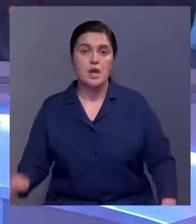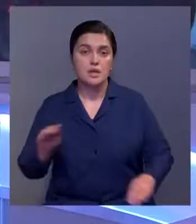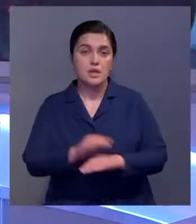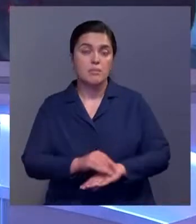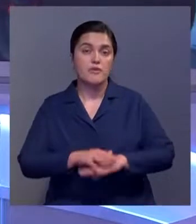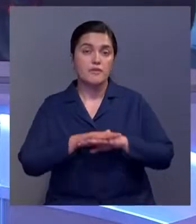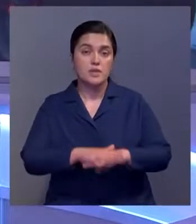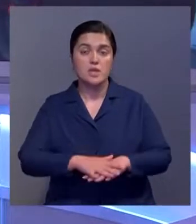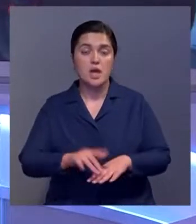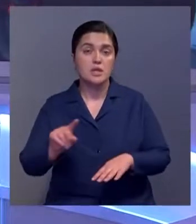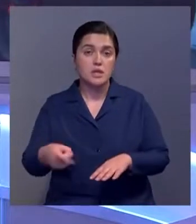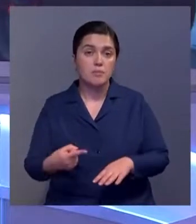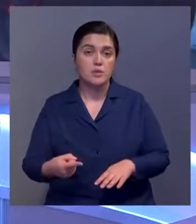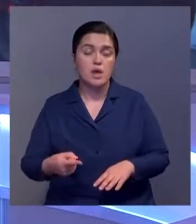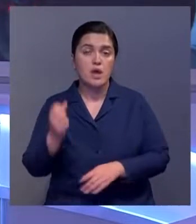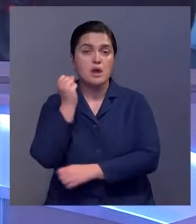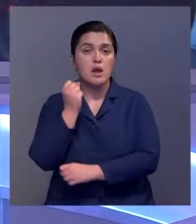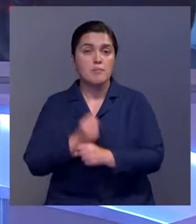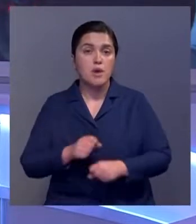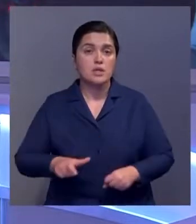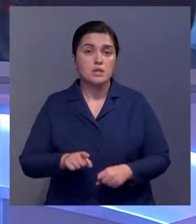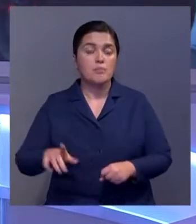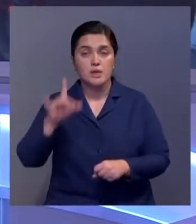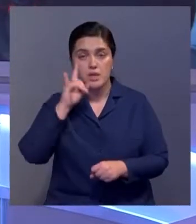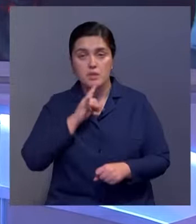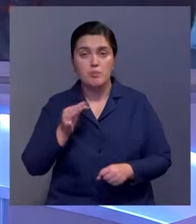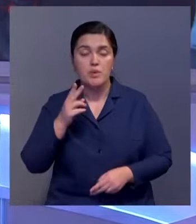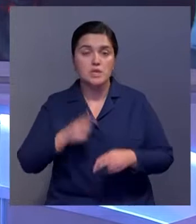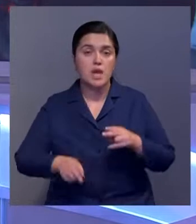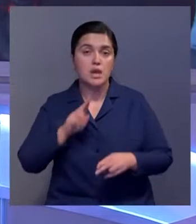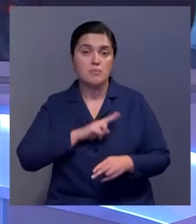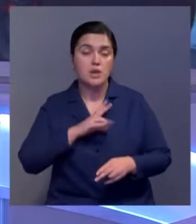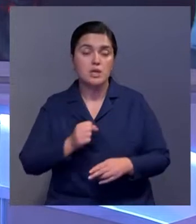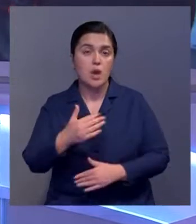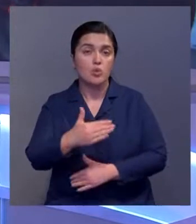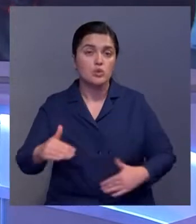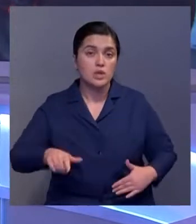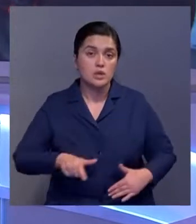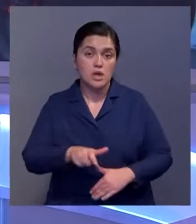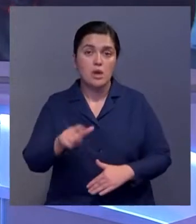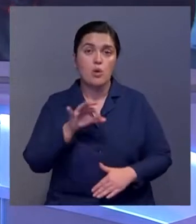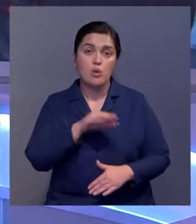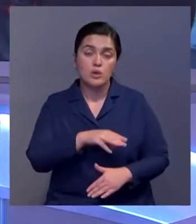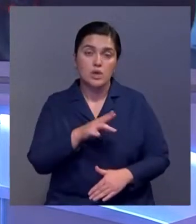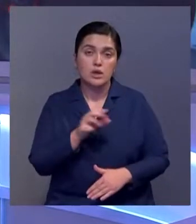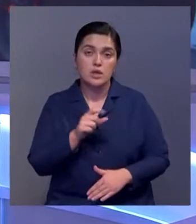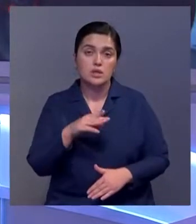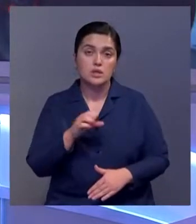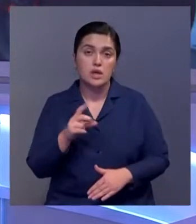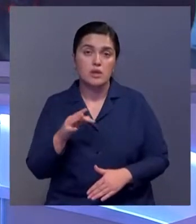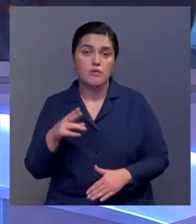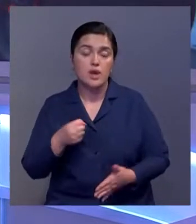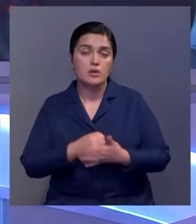Дополнительного финансирования требуют дорожники Западно-Казахстанской области для завершения работ на участке трассы от Касталовки до границы